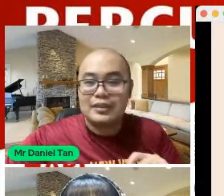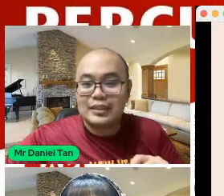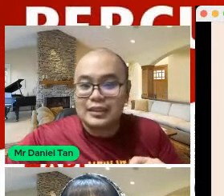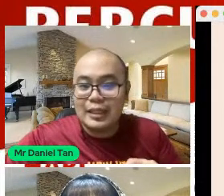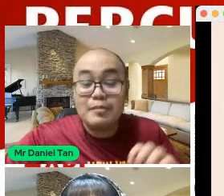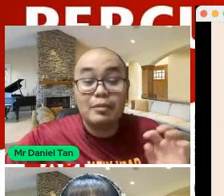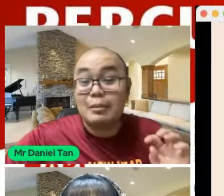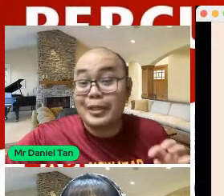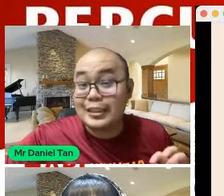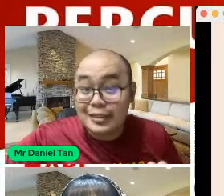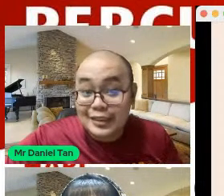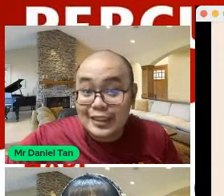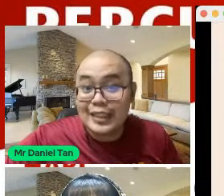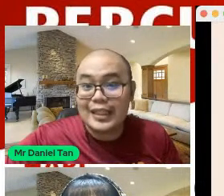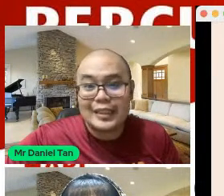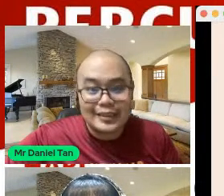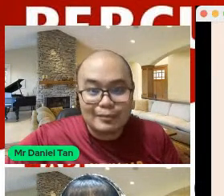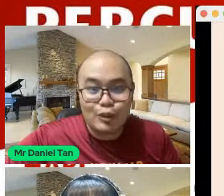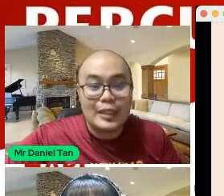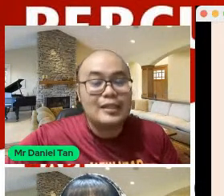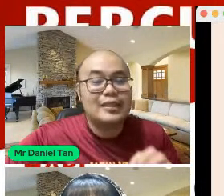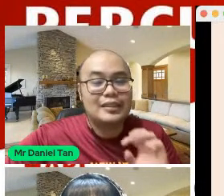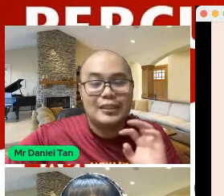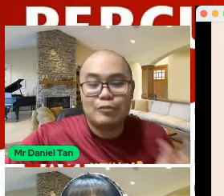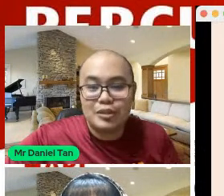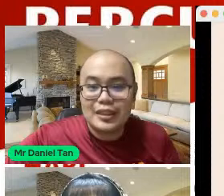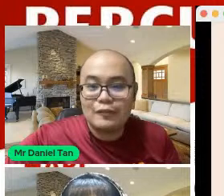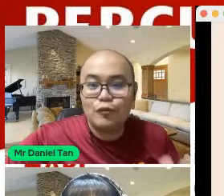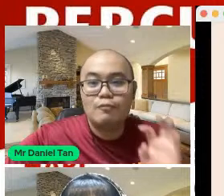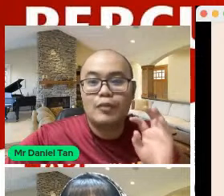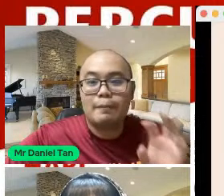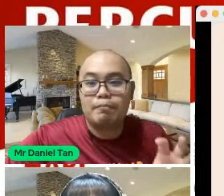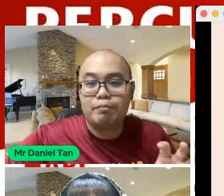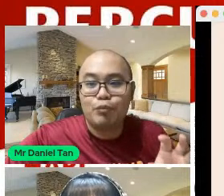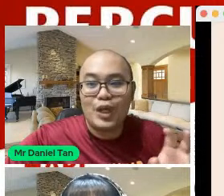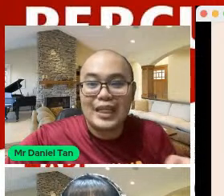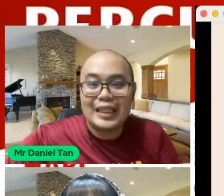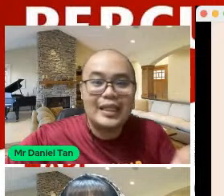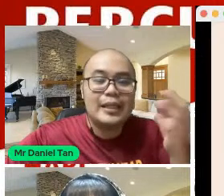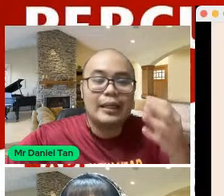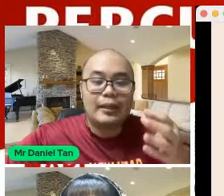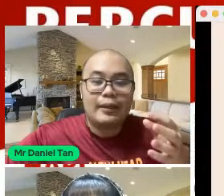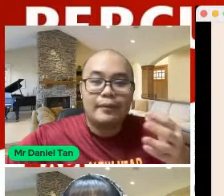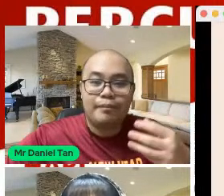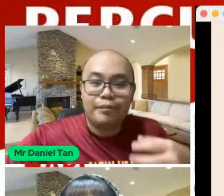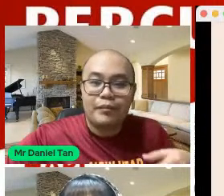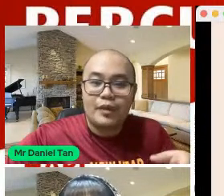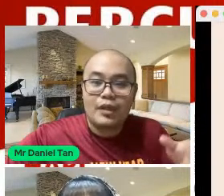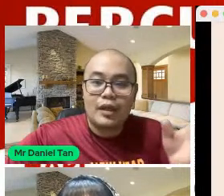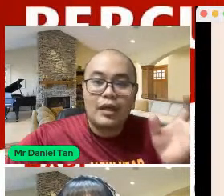telah berkongsikan beberapa cerita dengan anda semua dan setiap cerita tuh mewakili